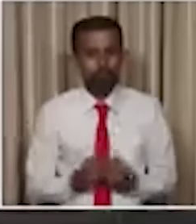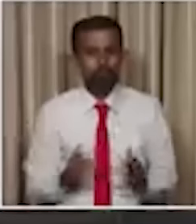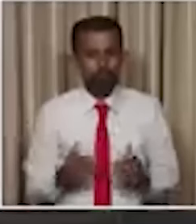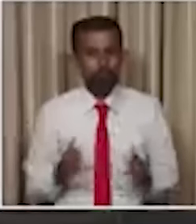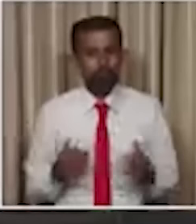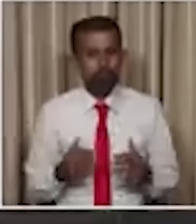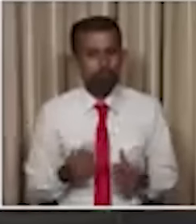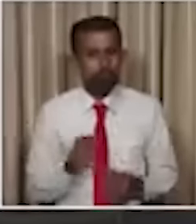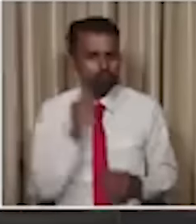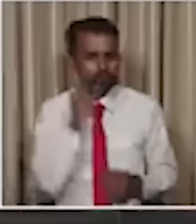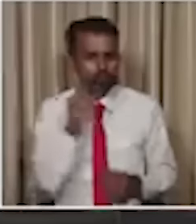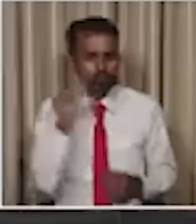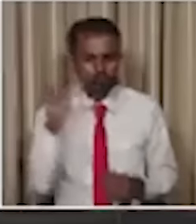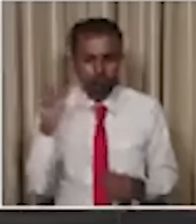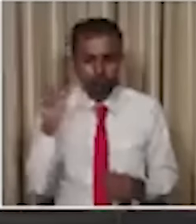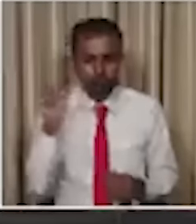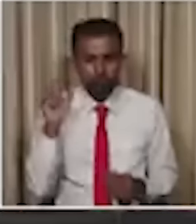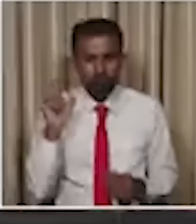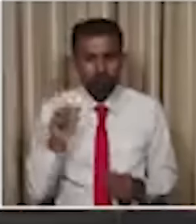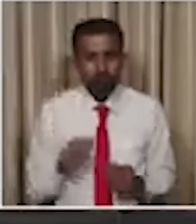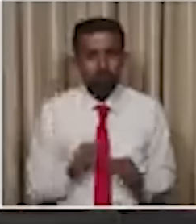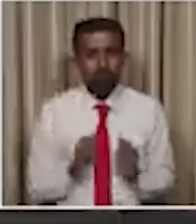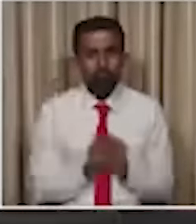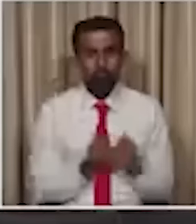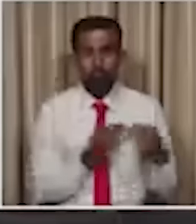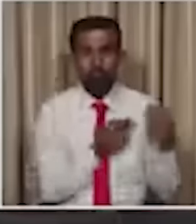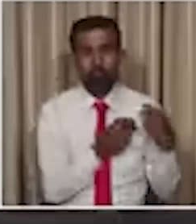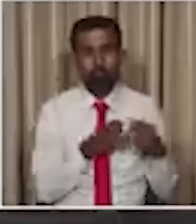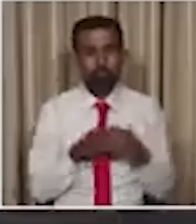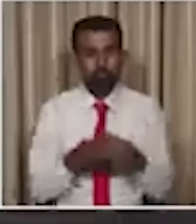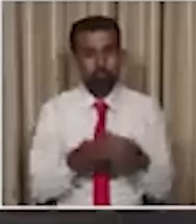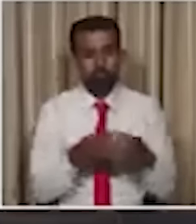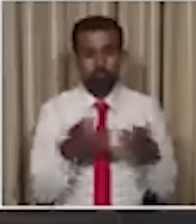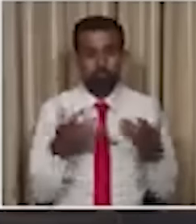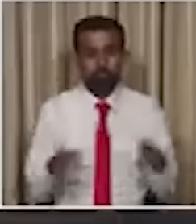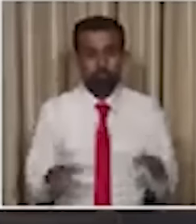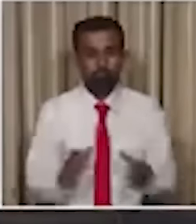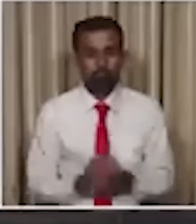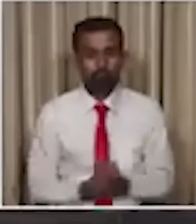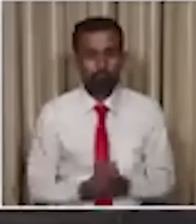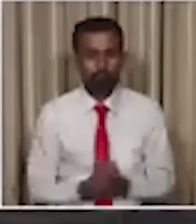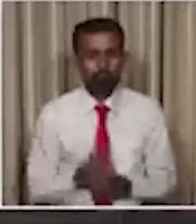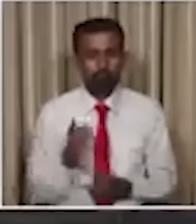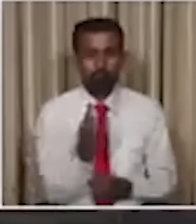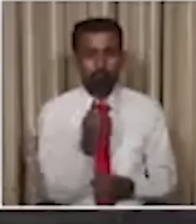තවදුරටත් නිරීක්ෂණය කිරීමට අදාළ මෙහෙයුම් භාර අංශය කටයුතු කර ඇත. ඒ අනුව ඔහු